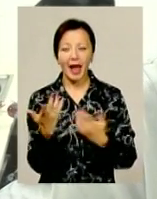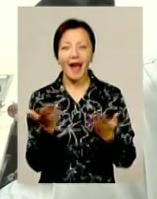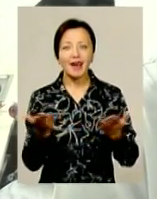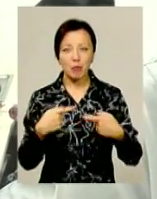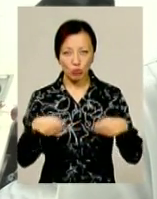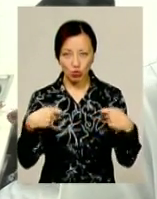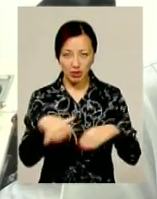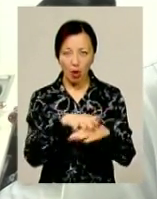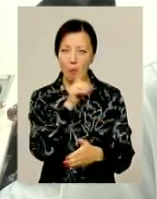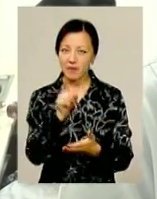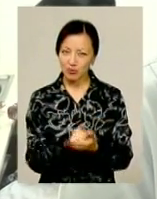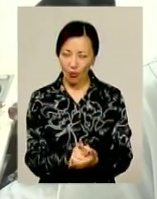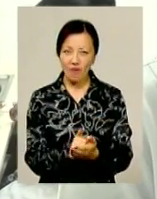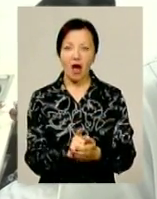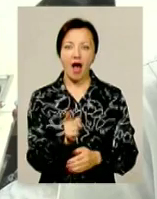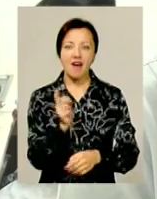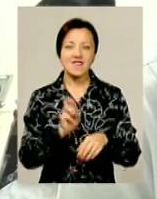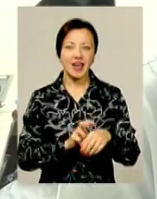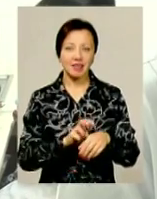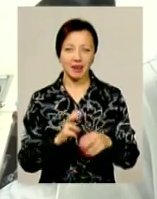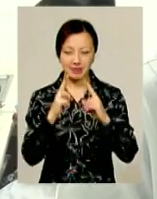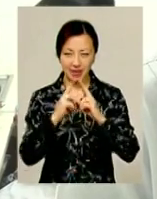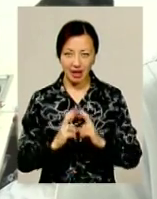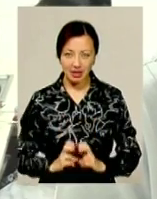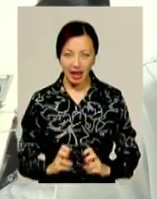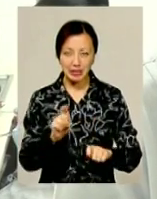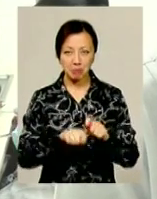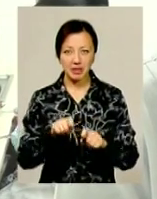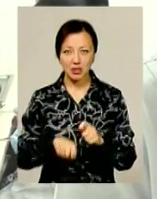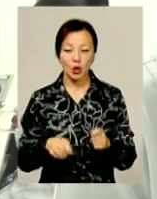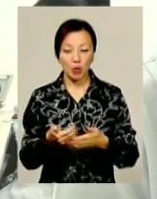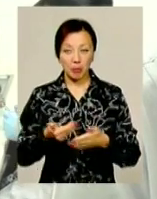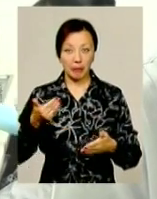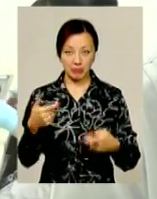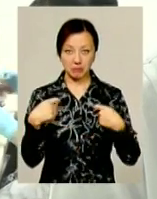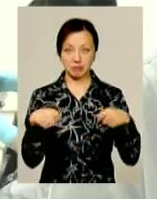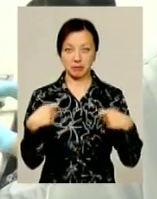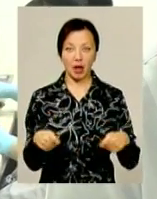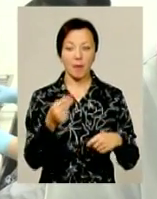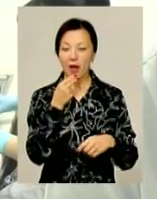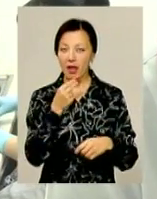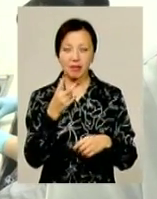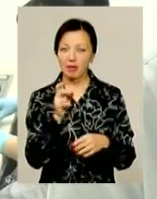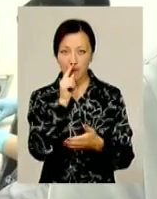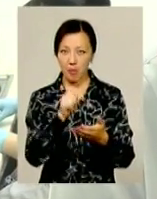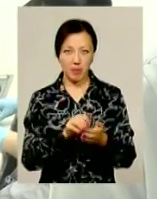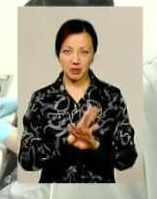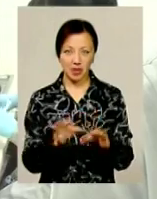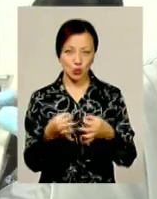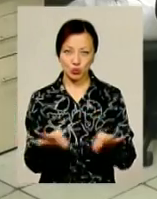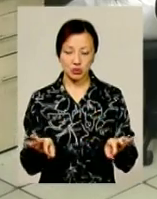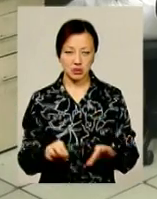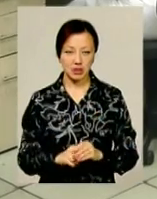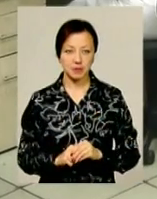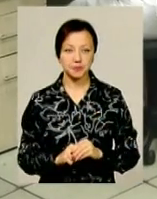ринку, обов'язково підлягають ветеринарній санітарній експертизі. До реалізації продукція неперевірена не попадає і не